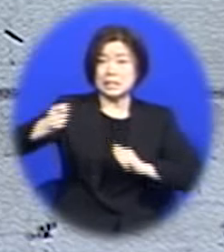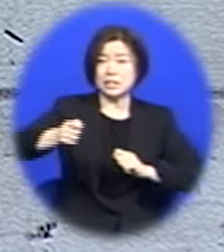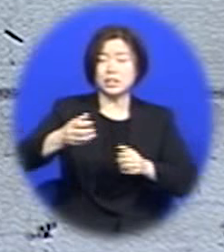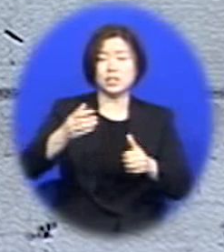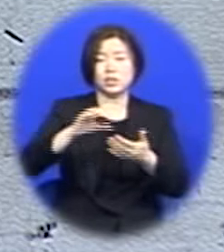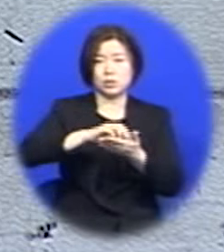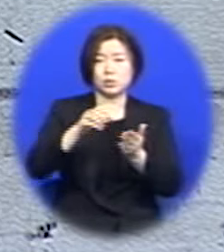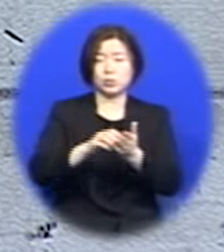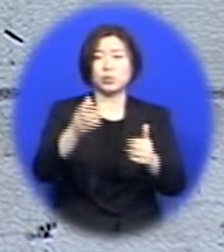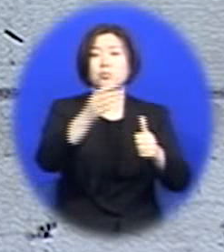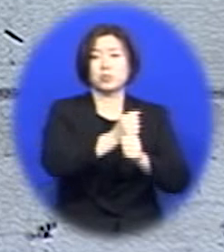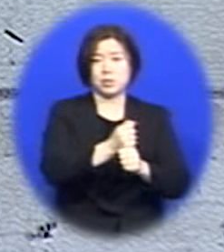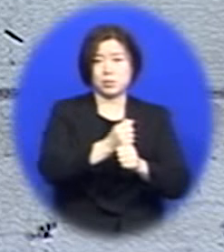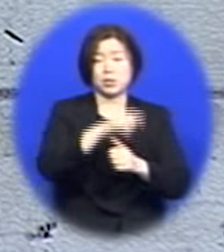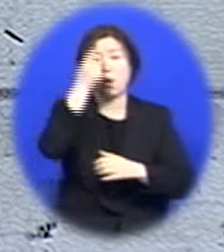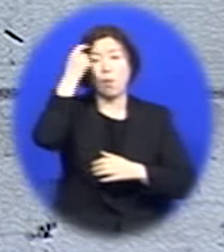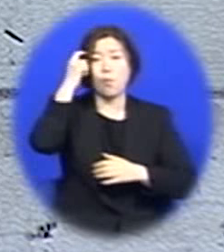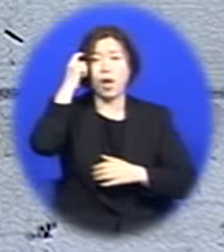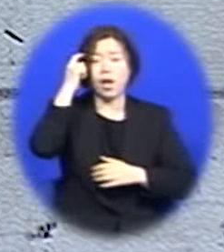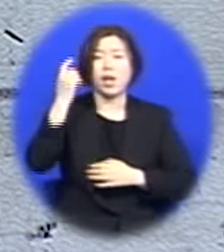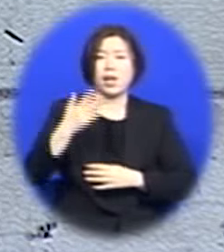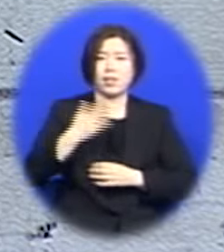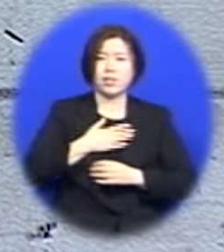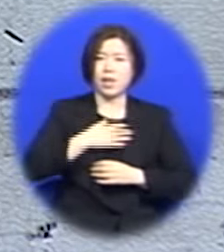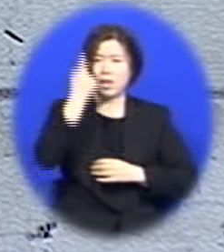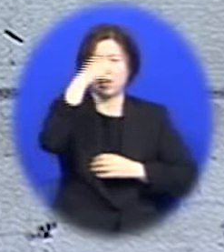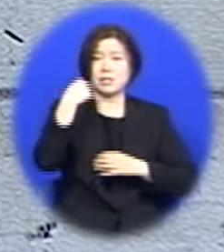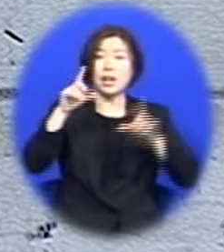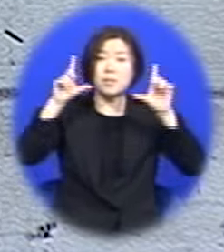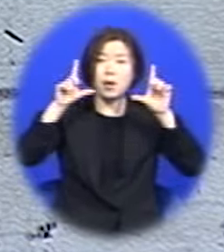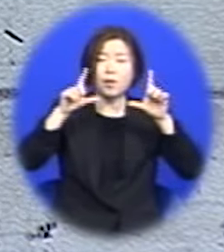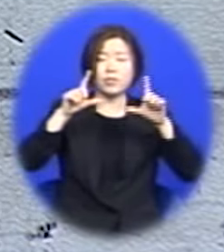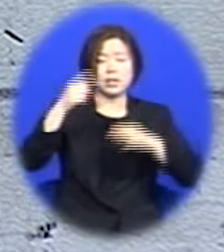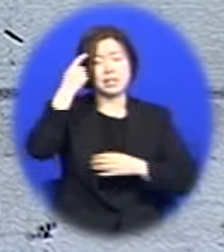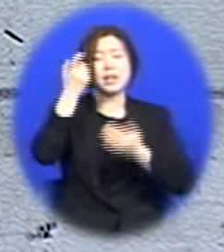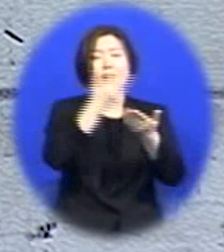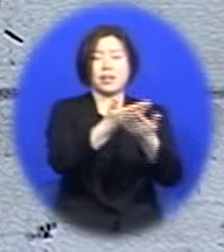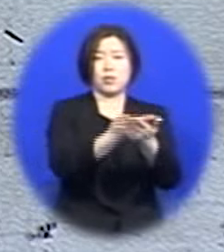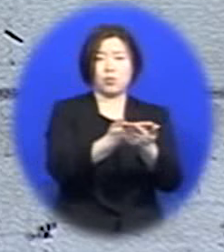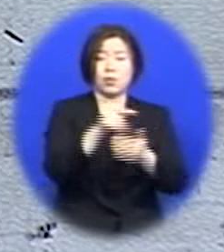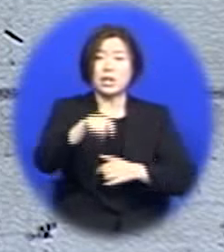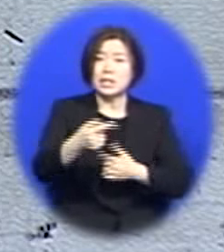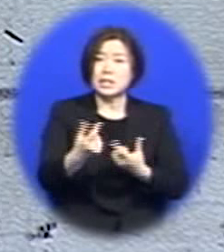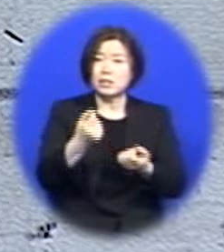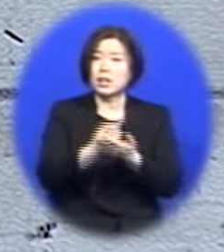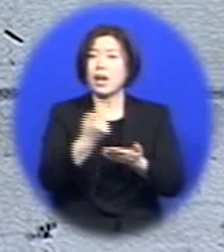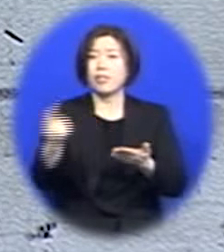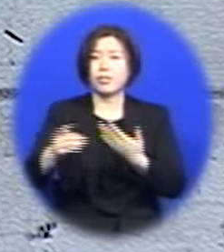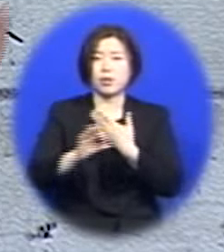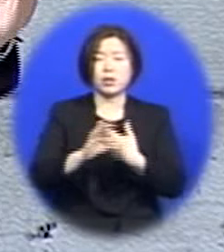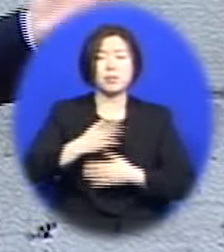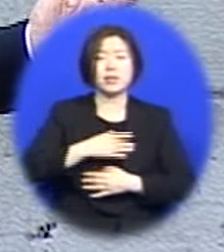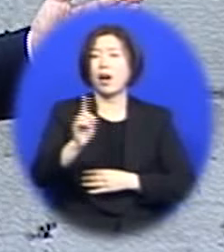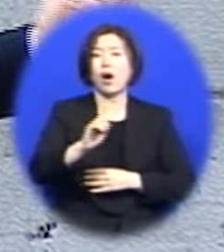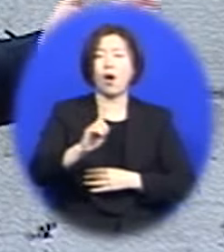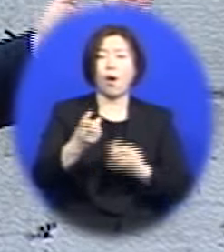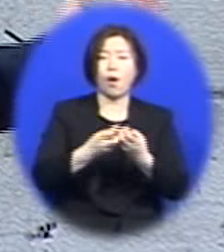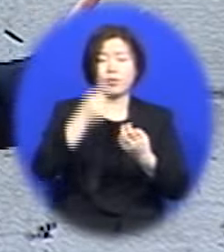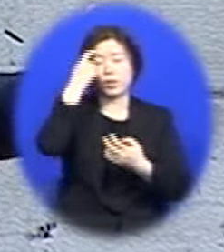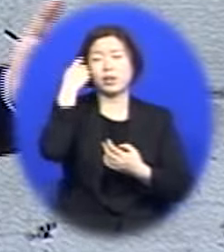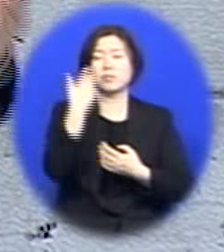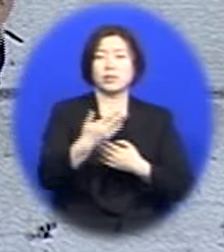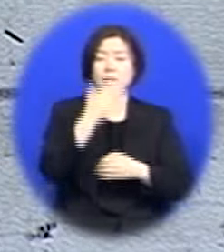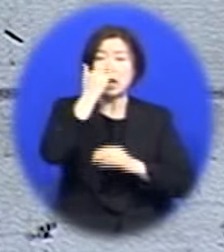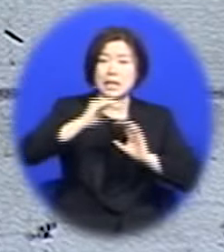왜 그랬습니까? 내 체면 좀 봐달라는 거예요. 아니, 이렇게 떠나면 나 어떻게 합니까? 지금 장로들,